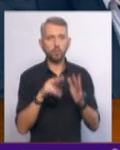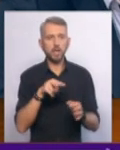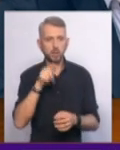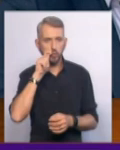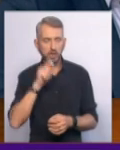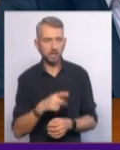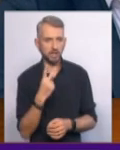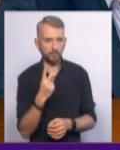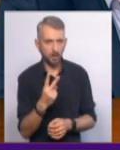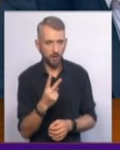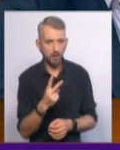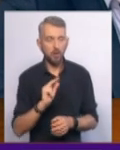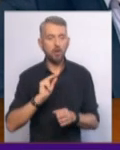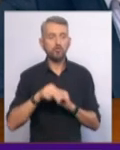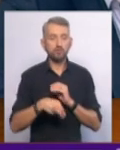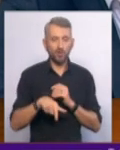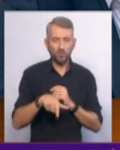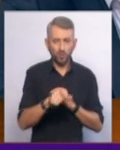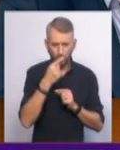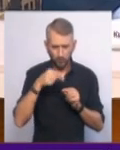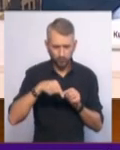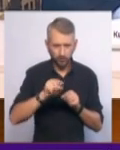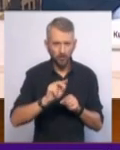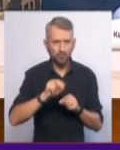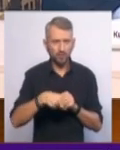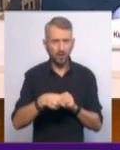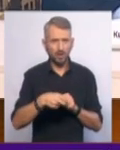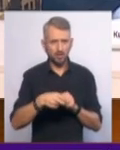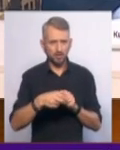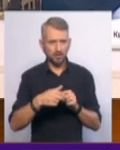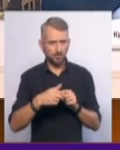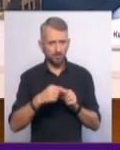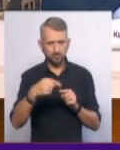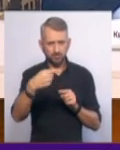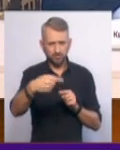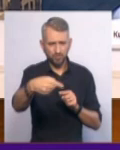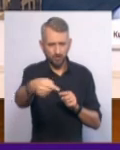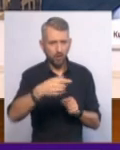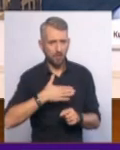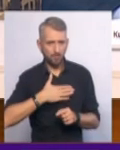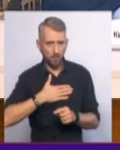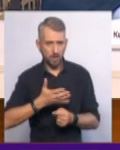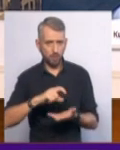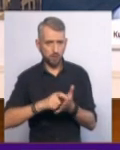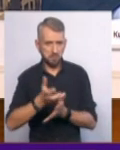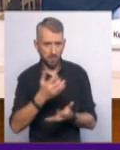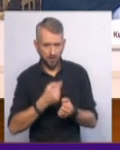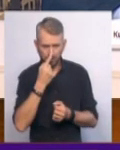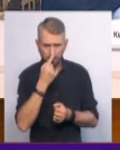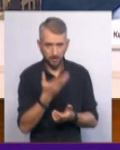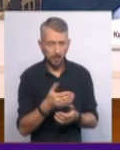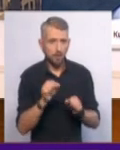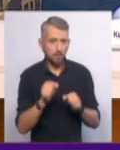Українки 2, то через дорогу, там буквально через 3 будинки, знаходиться моя приймальня, це недалеко. Угу. Можна занести це звернення